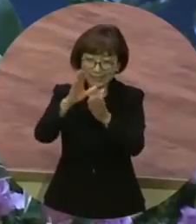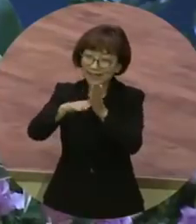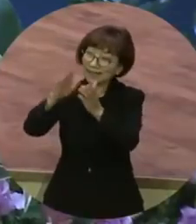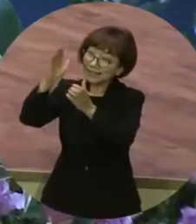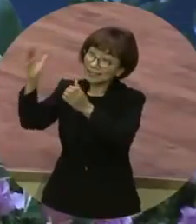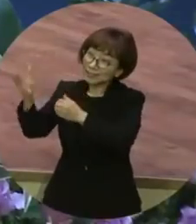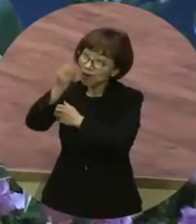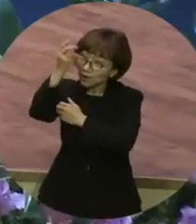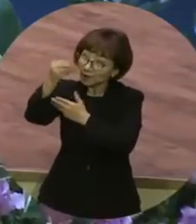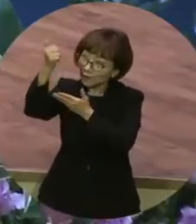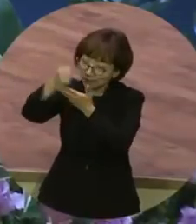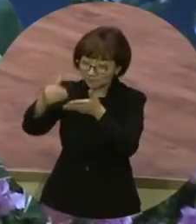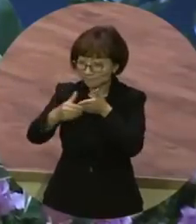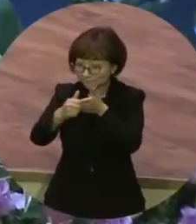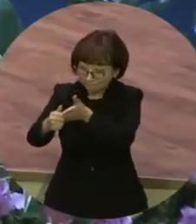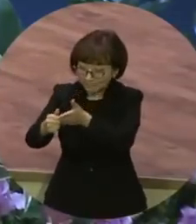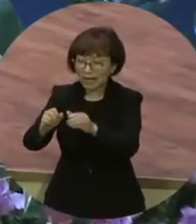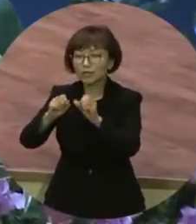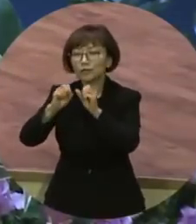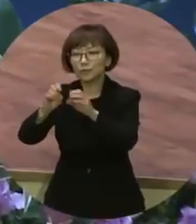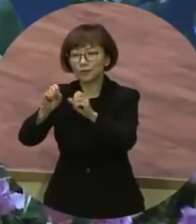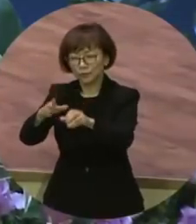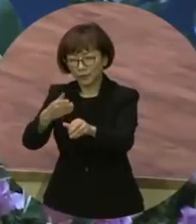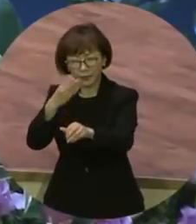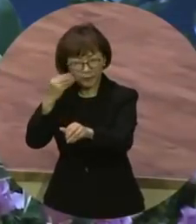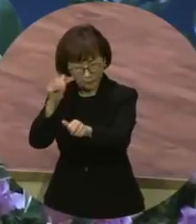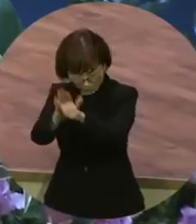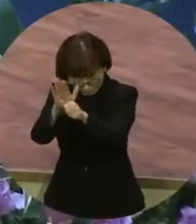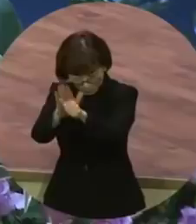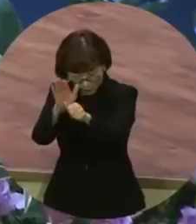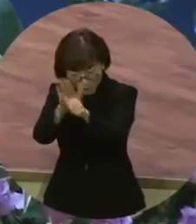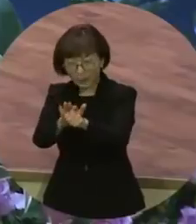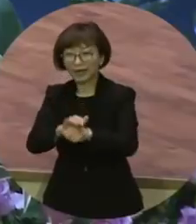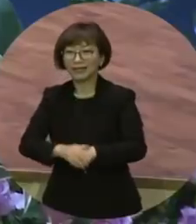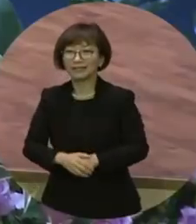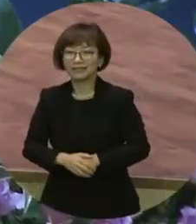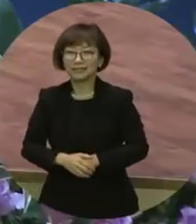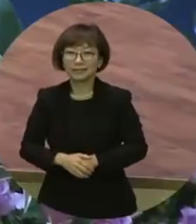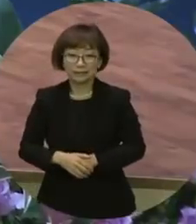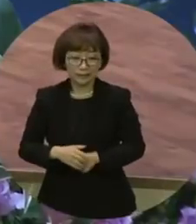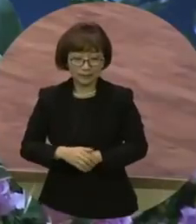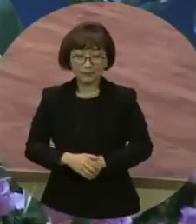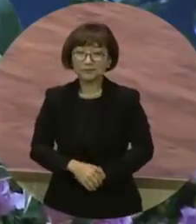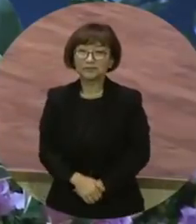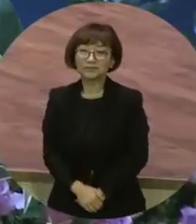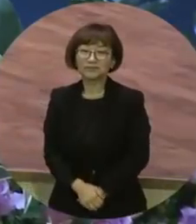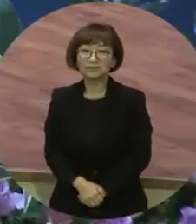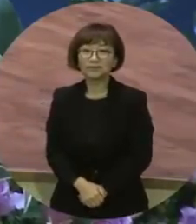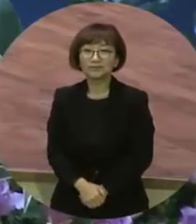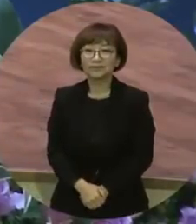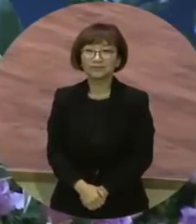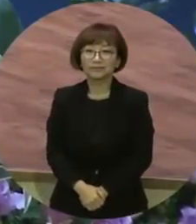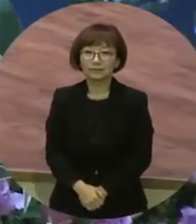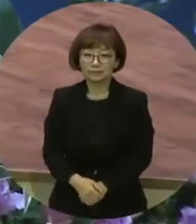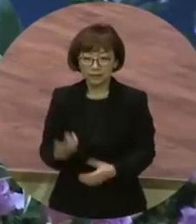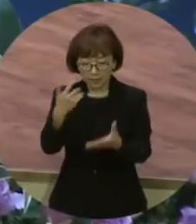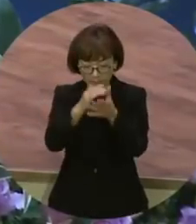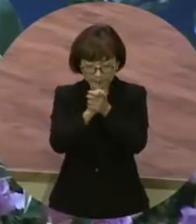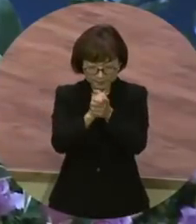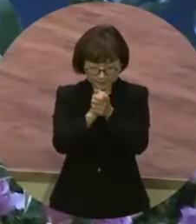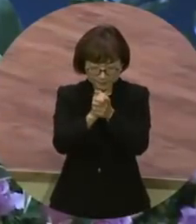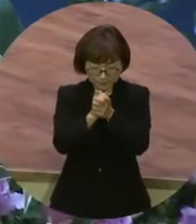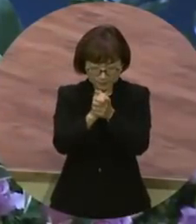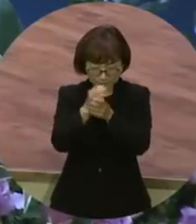말씀을 기억하는 기도를 누리다 보면 성령께서 전도 현장으로 나를 인도하세요. 생각나게 하세요.